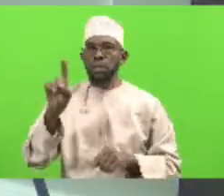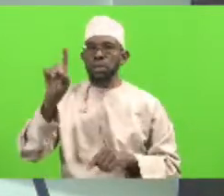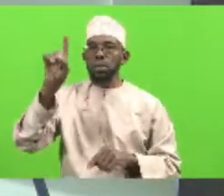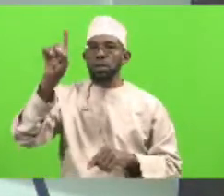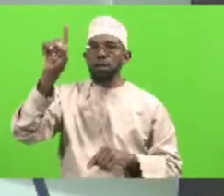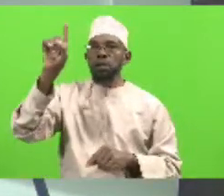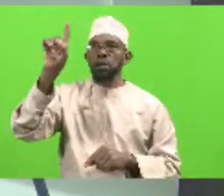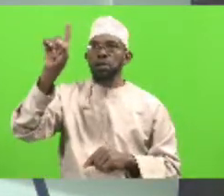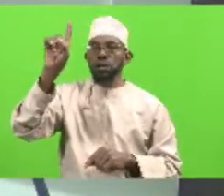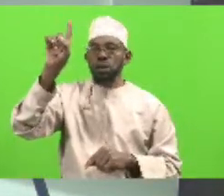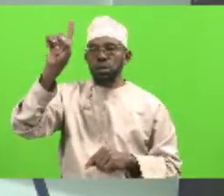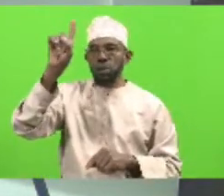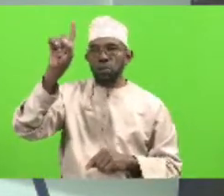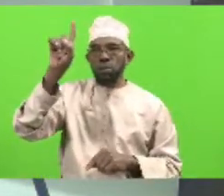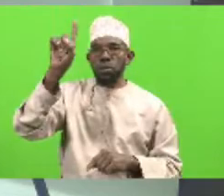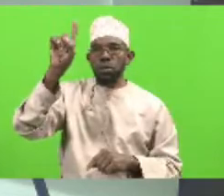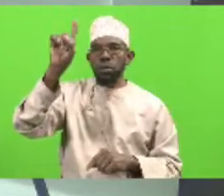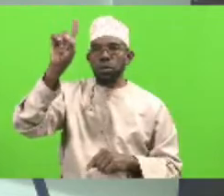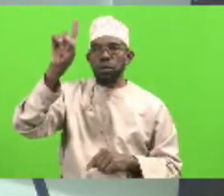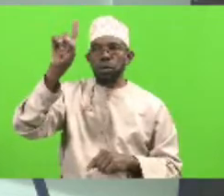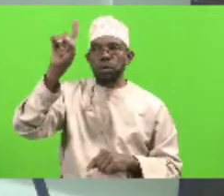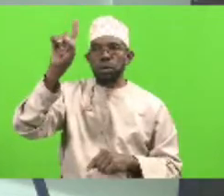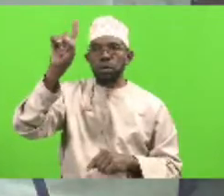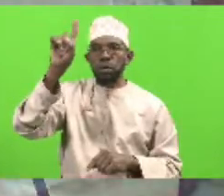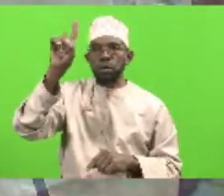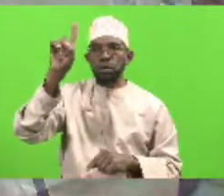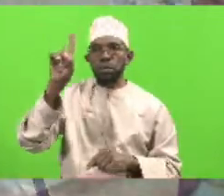إله إلا